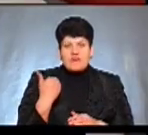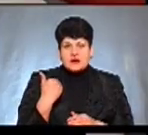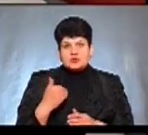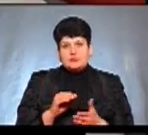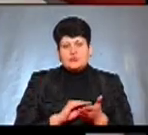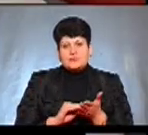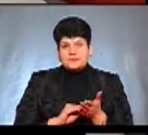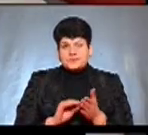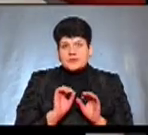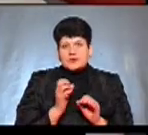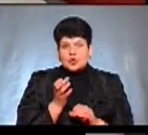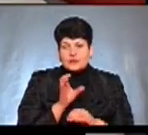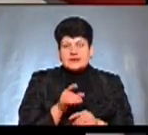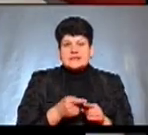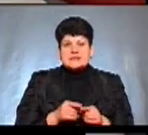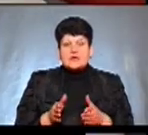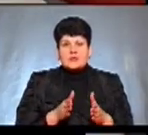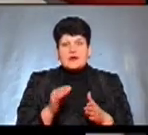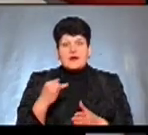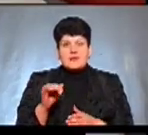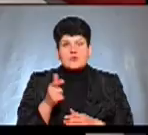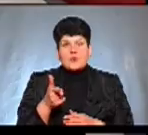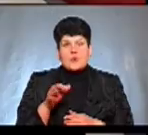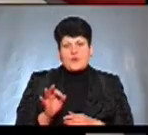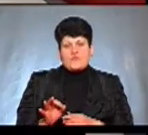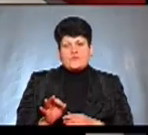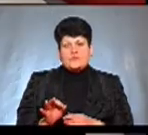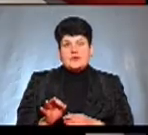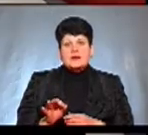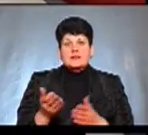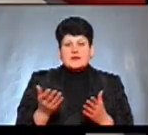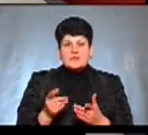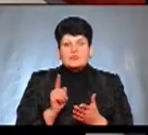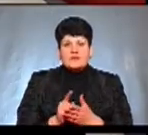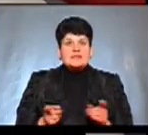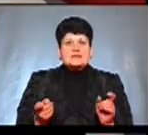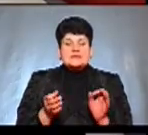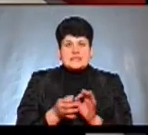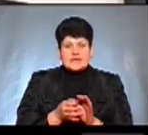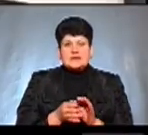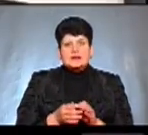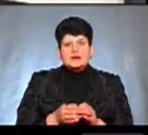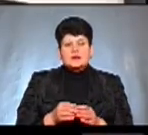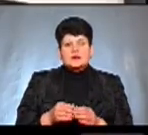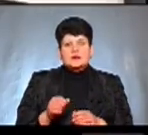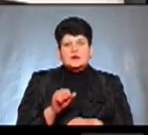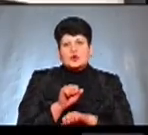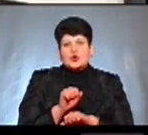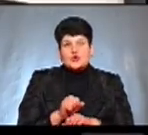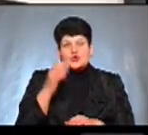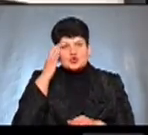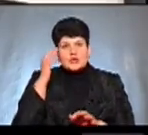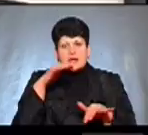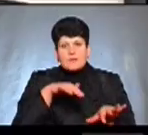дійсно, так званий коридор транспортний «IGO», який повинен з'єднати порти Чорного моря, з'єднати з західними кордонами